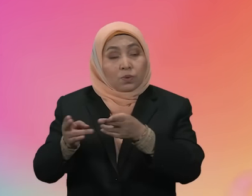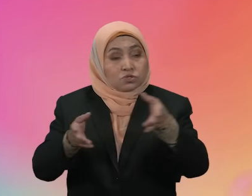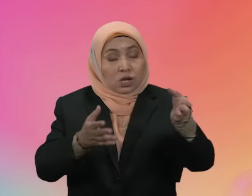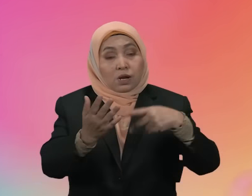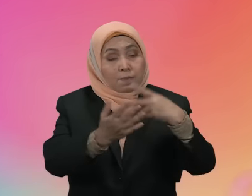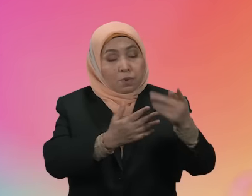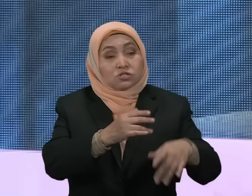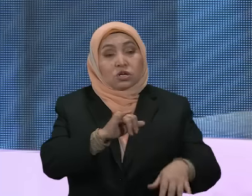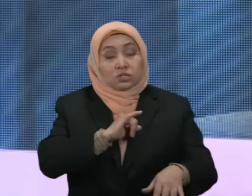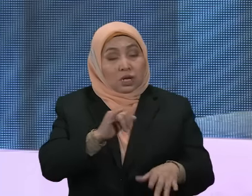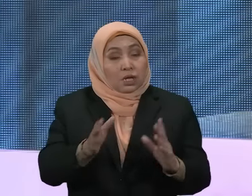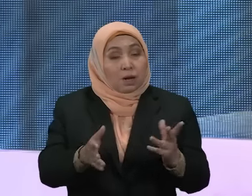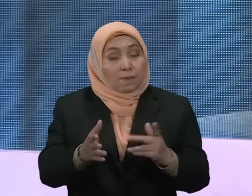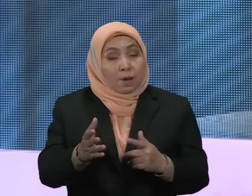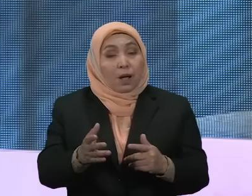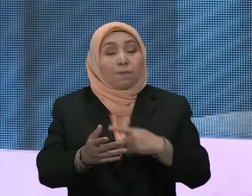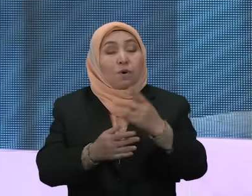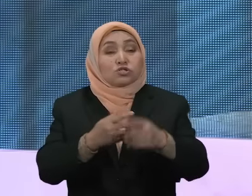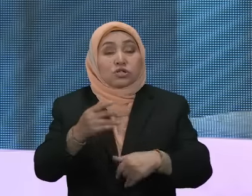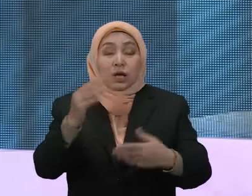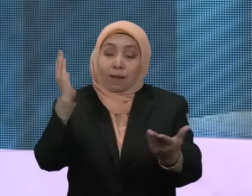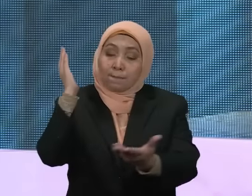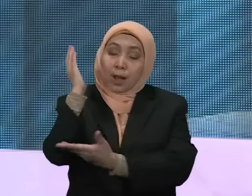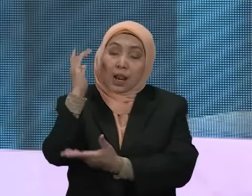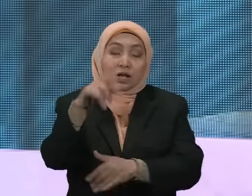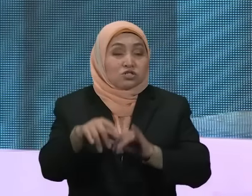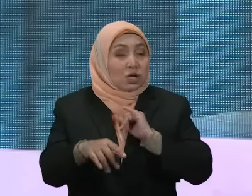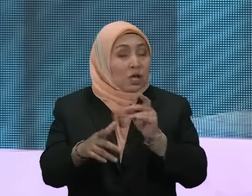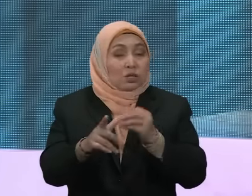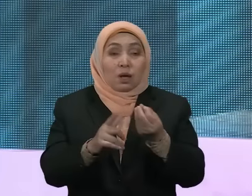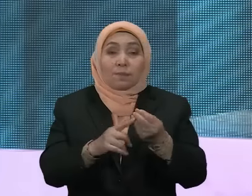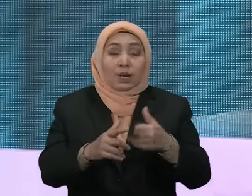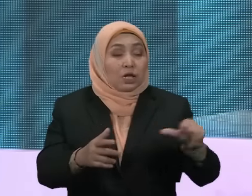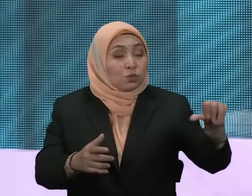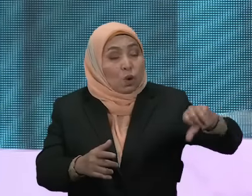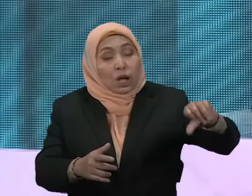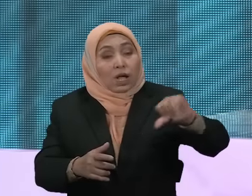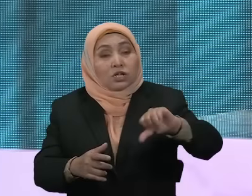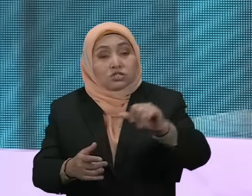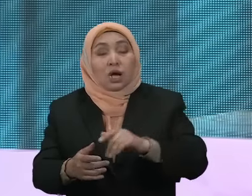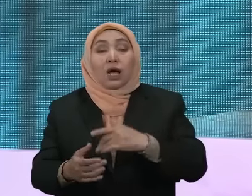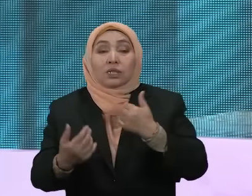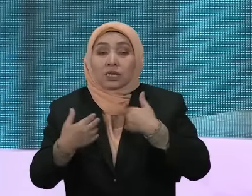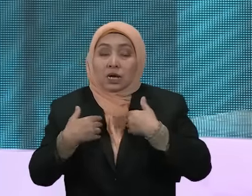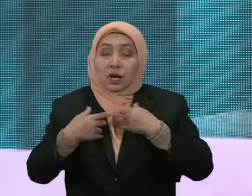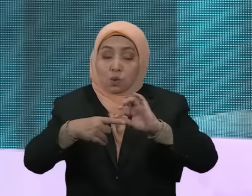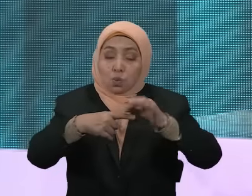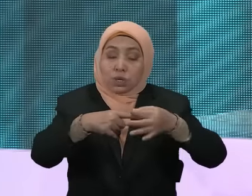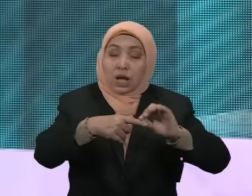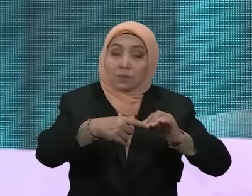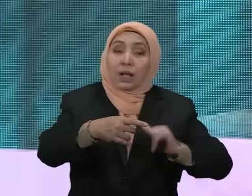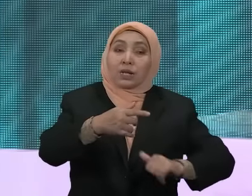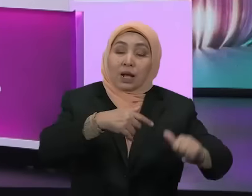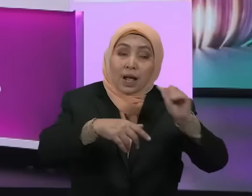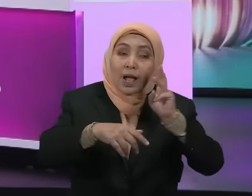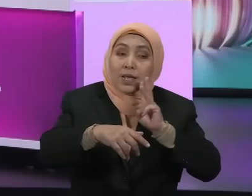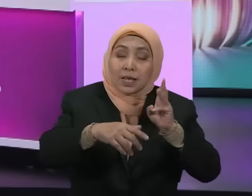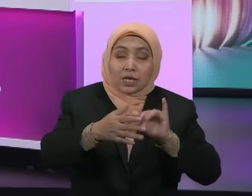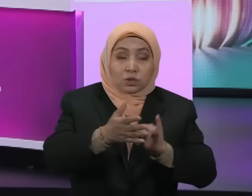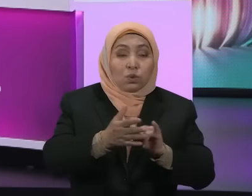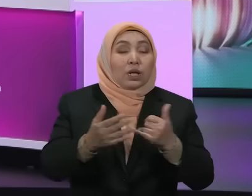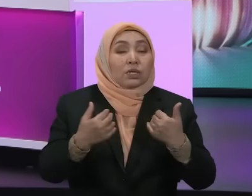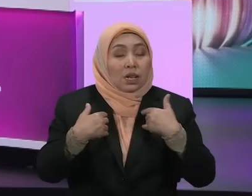saya, ya, projek apa, balak saya ke apa ke, pasal nak tuang air punya, pasal rupanya ada udang di sebalik air tadi.